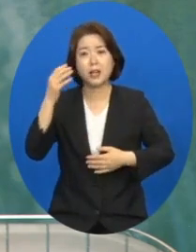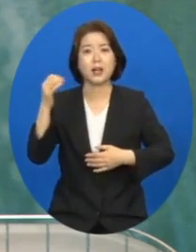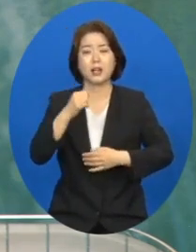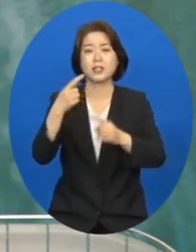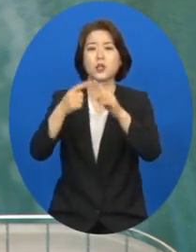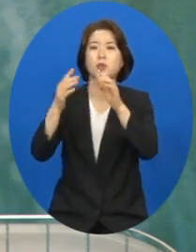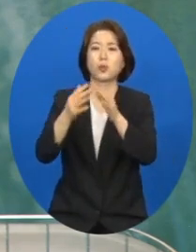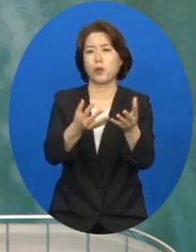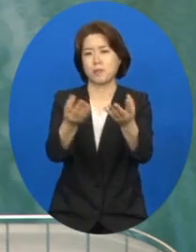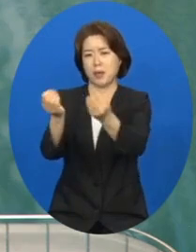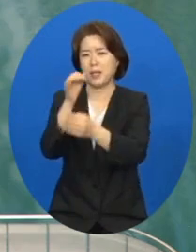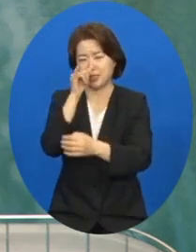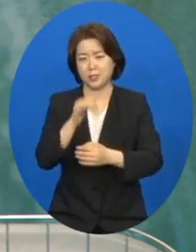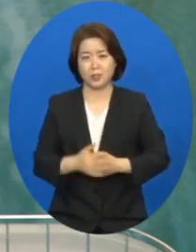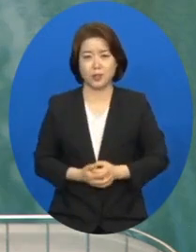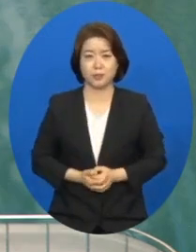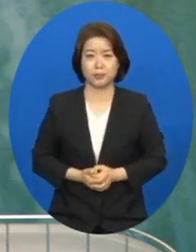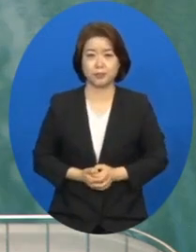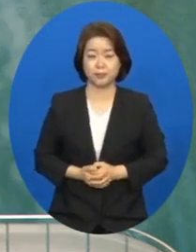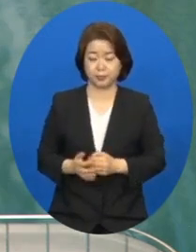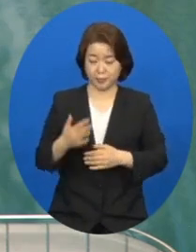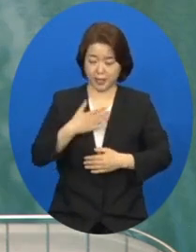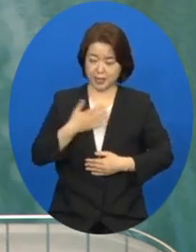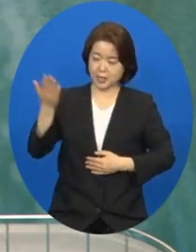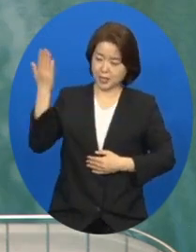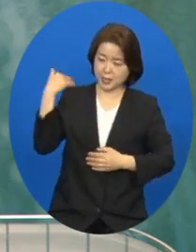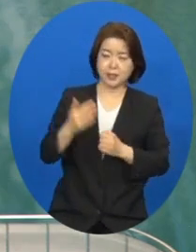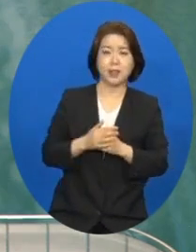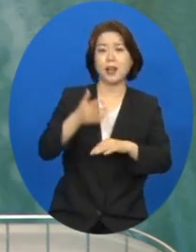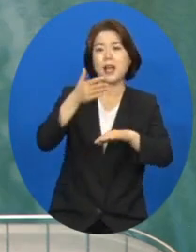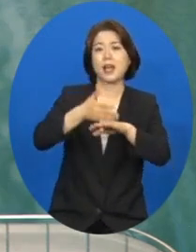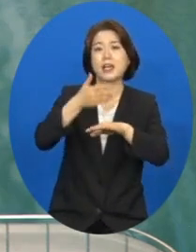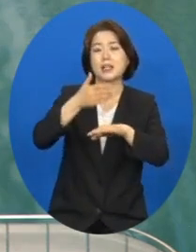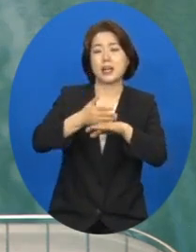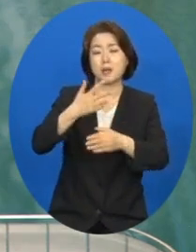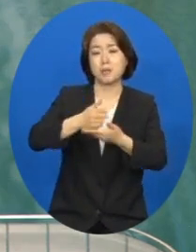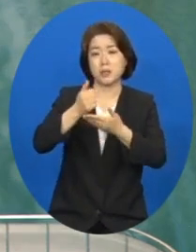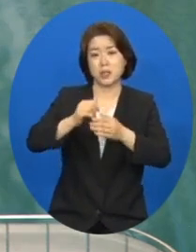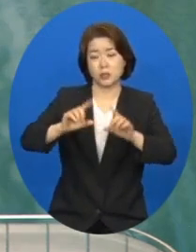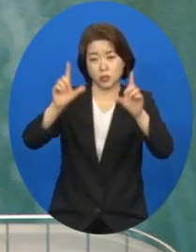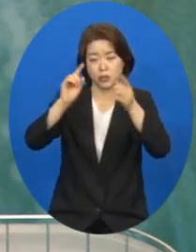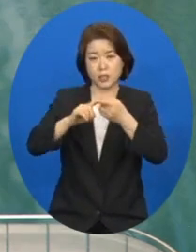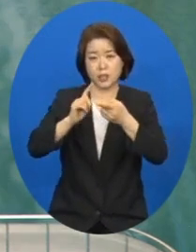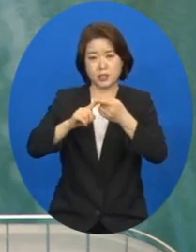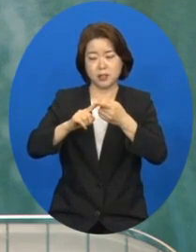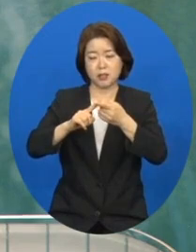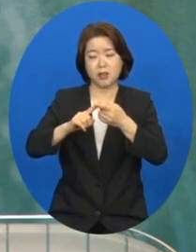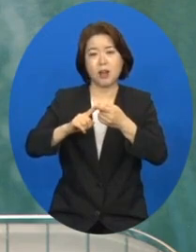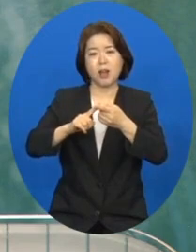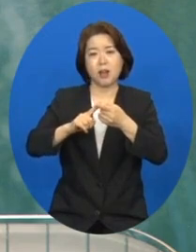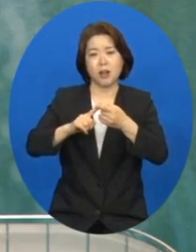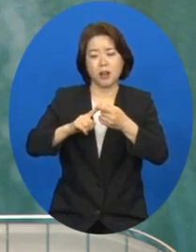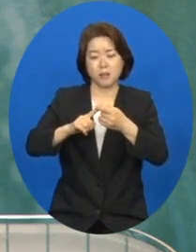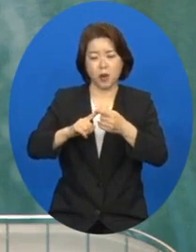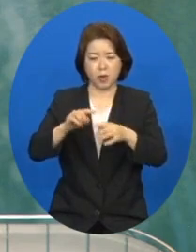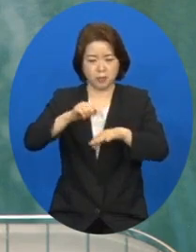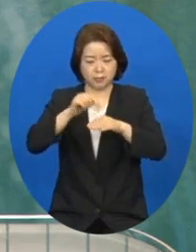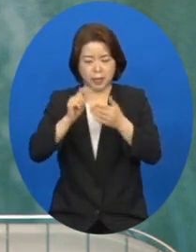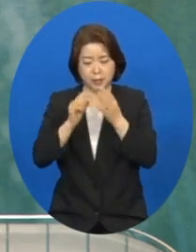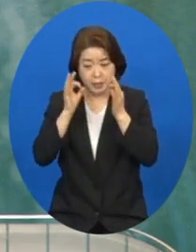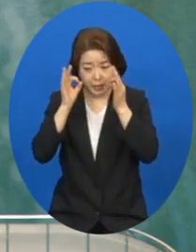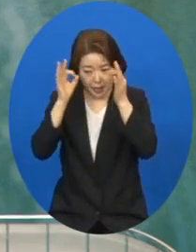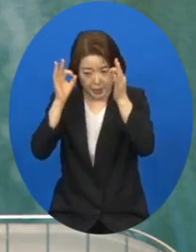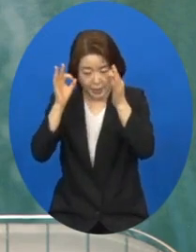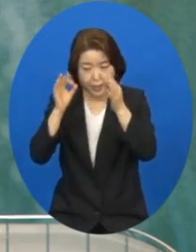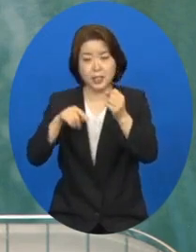첫 열매 감사에 대해서 이토록 마음이 간절한 것은 지극히 저 개인적인